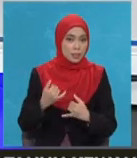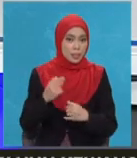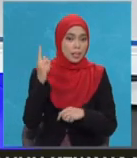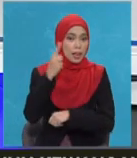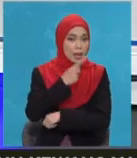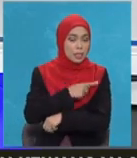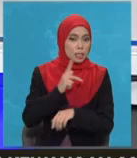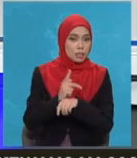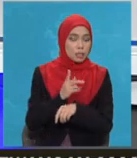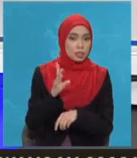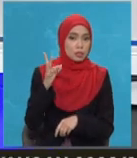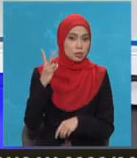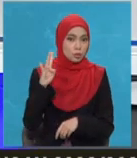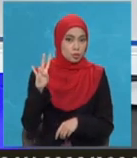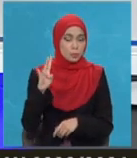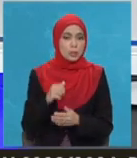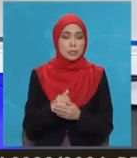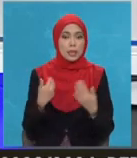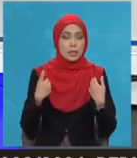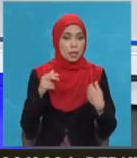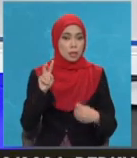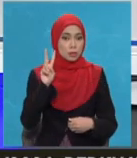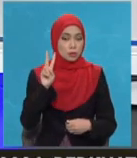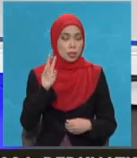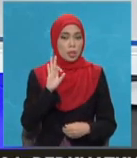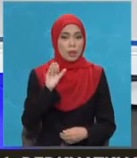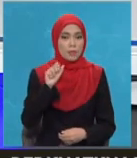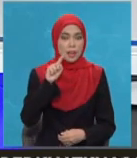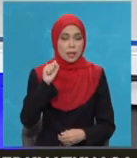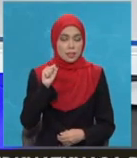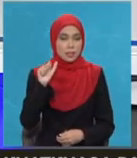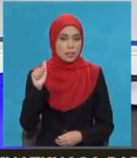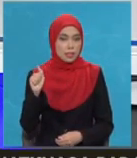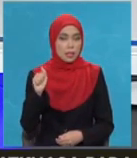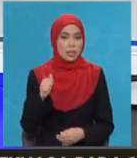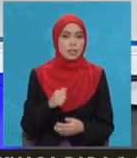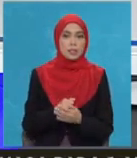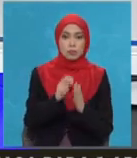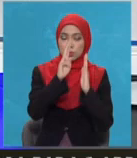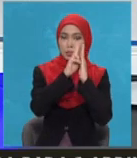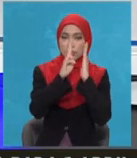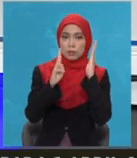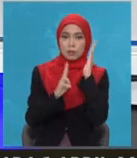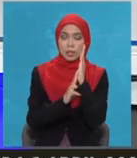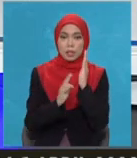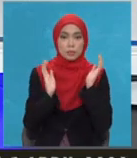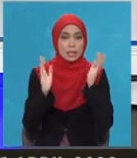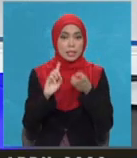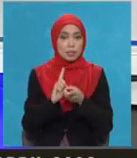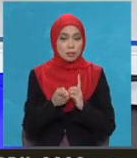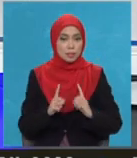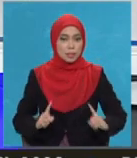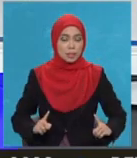menuliskan dua ketetapan di bawah pasal 7 perkara 83 dari perlembagaan negara Brunei Darussalam